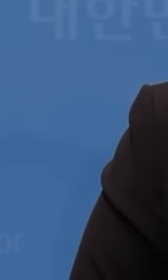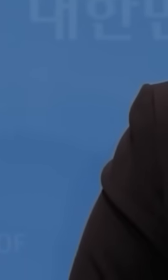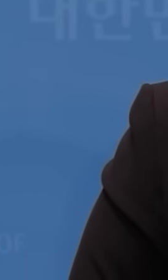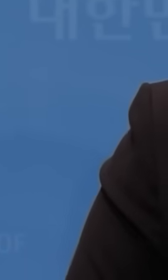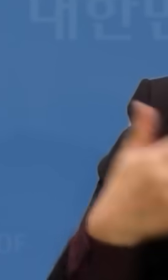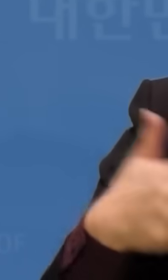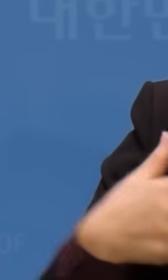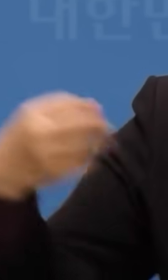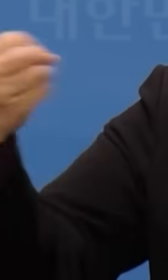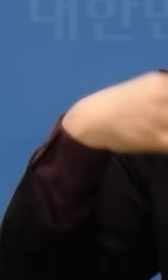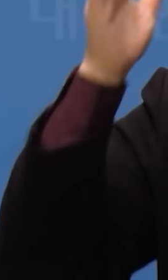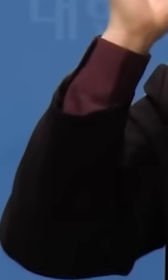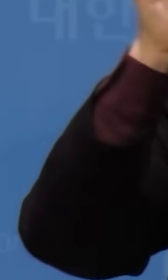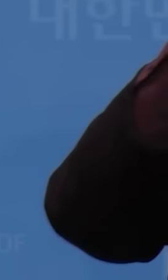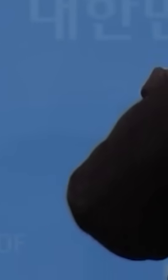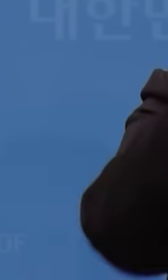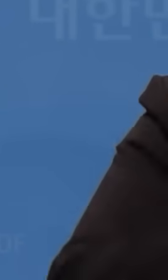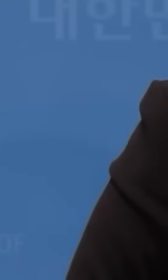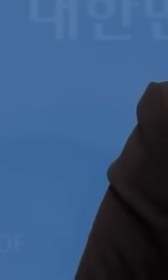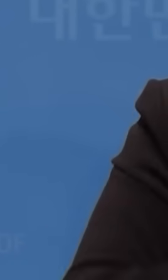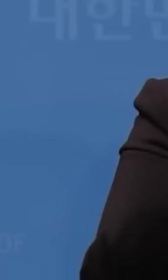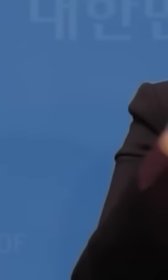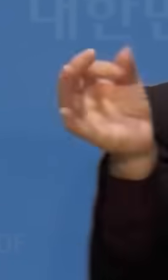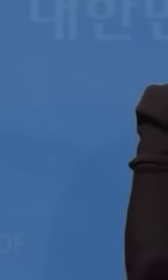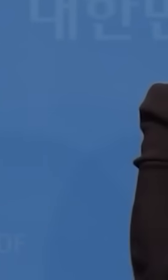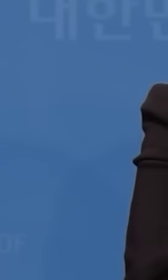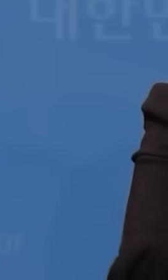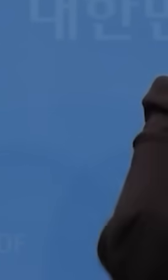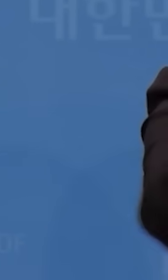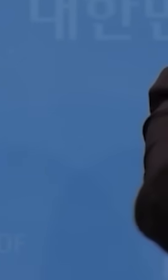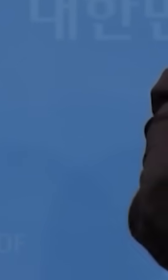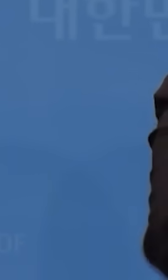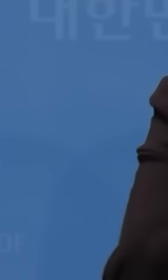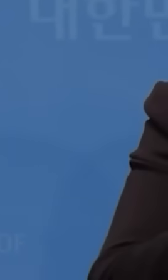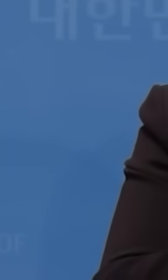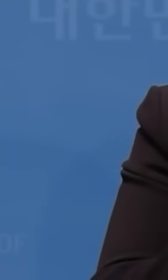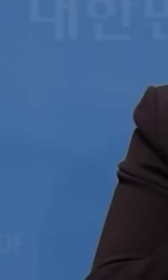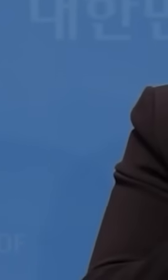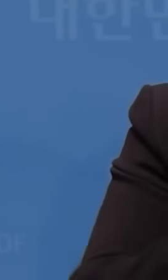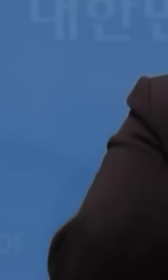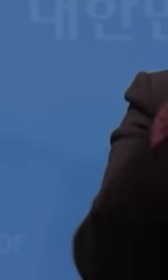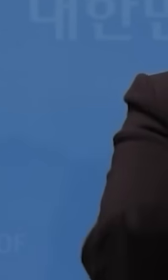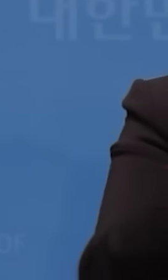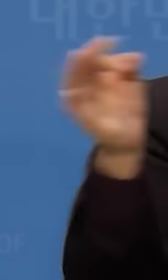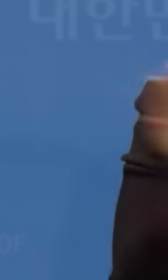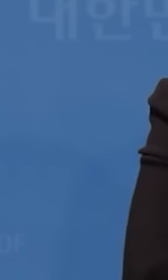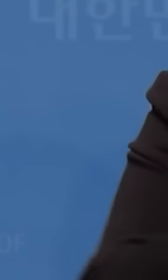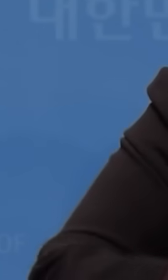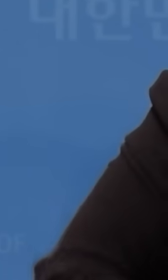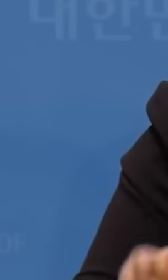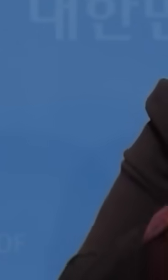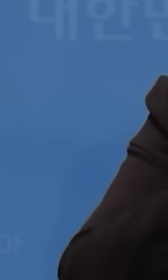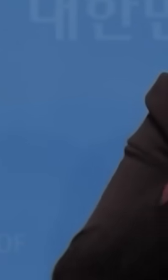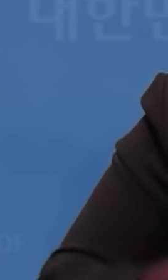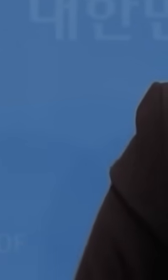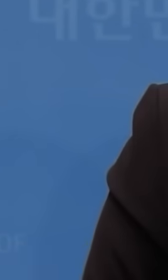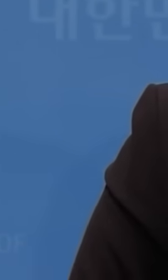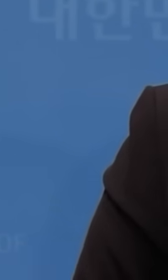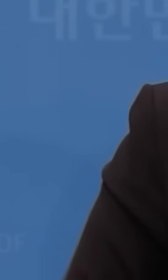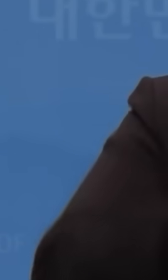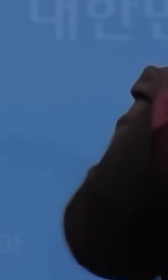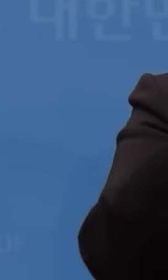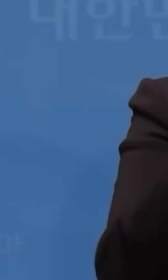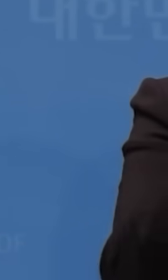이런 말을 합니다. 국회를 없애버리자고. 국회의원은 다 없어도 된다고.